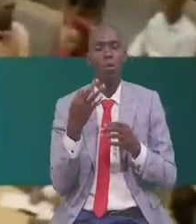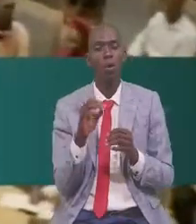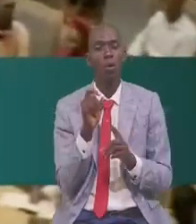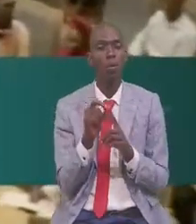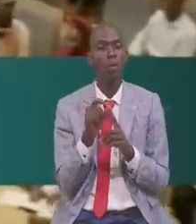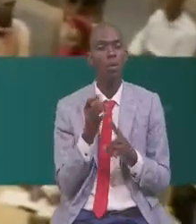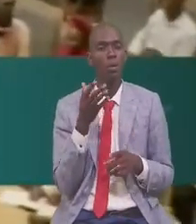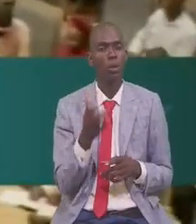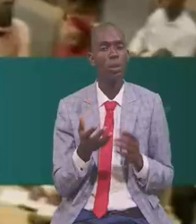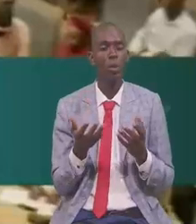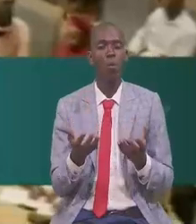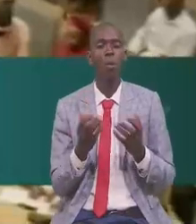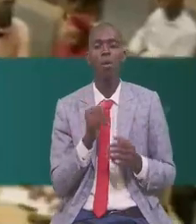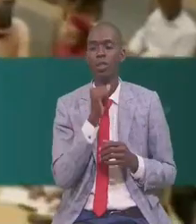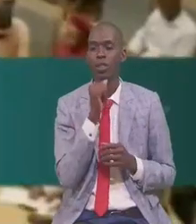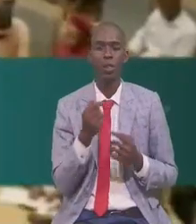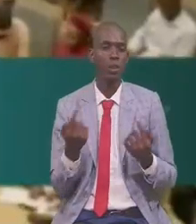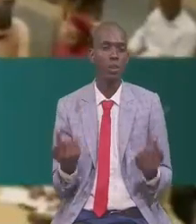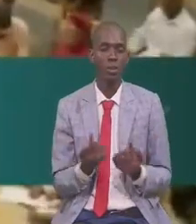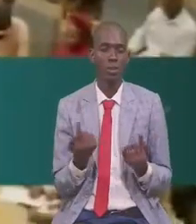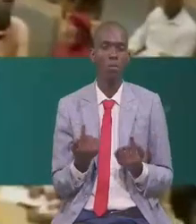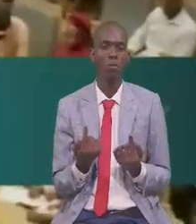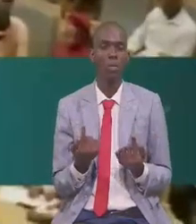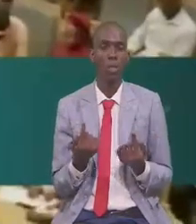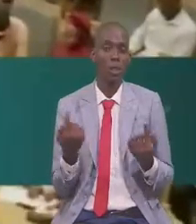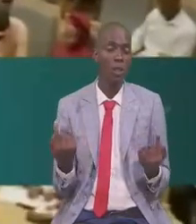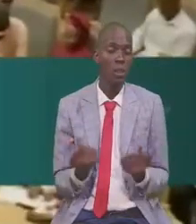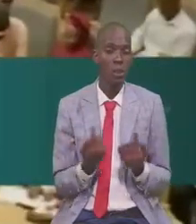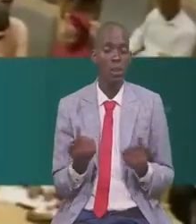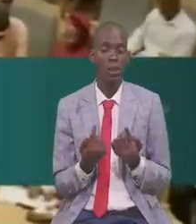Celui qui parle beaucoup ne manque pas de péché. Le péché ici,